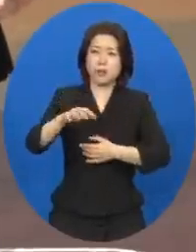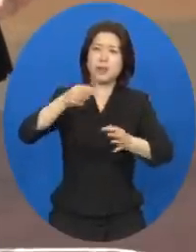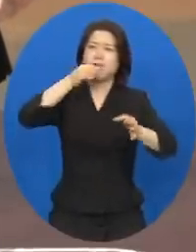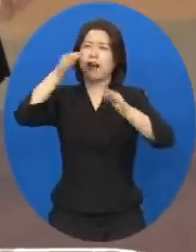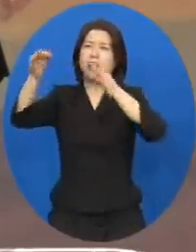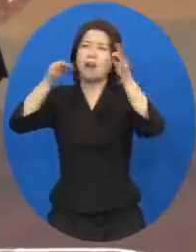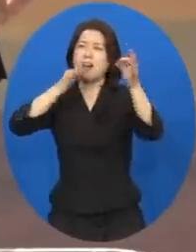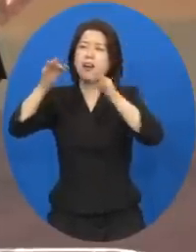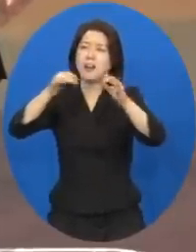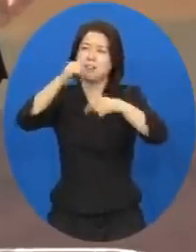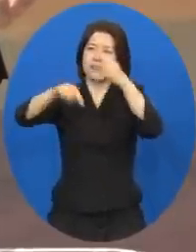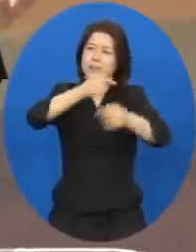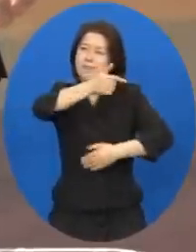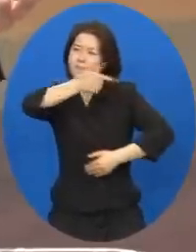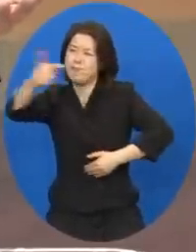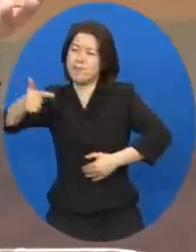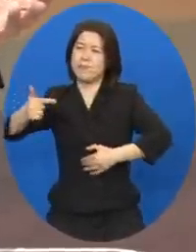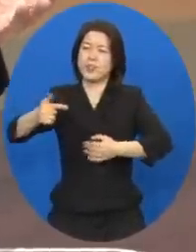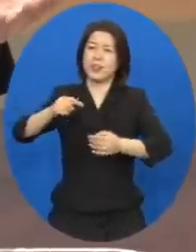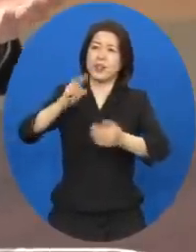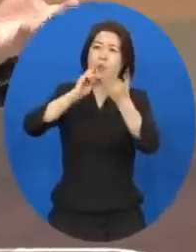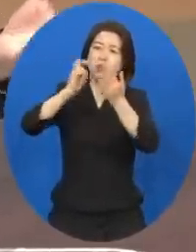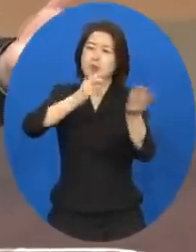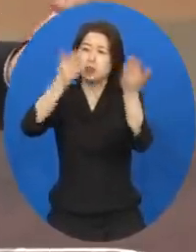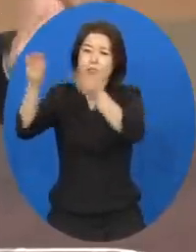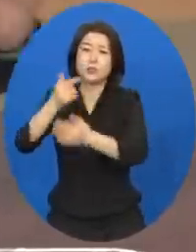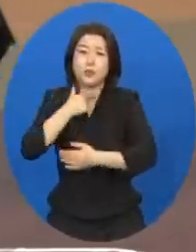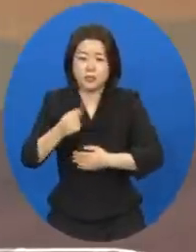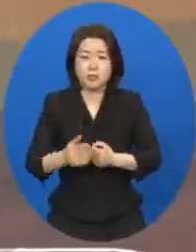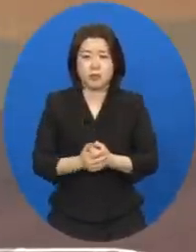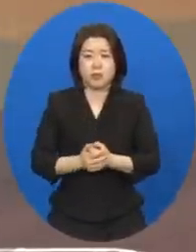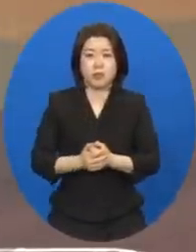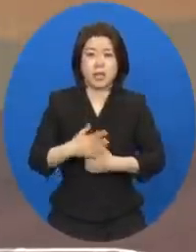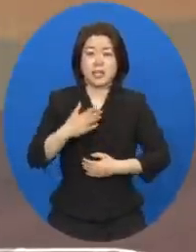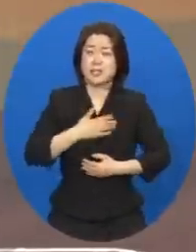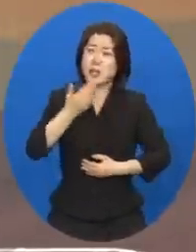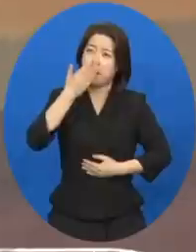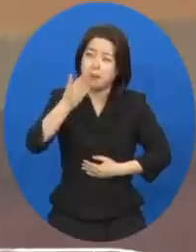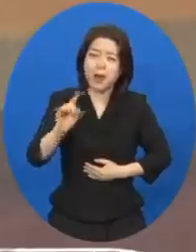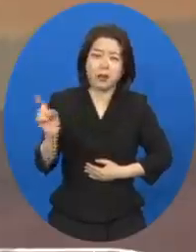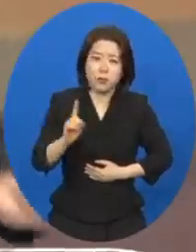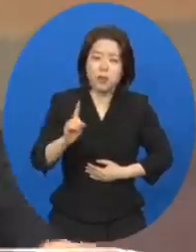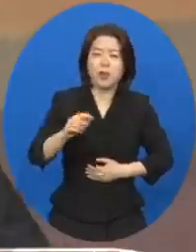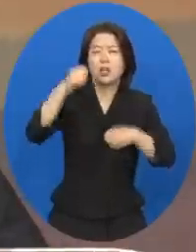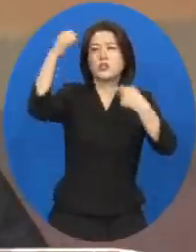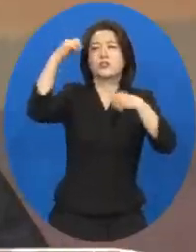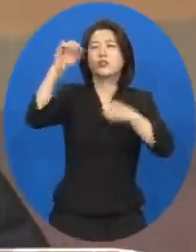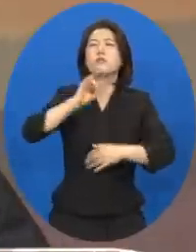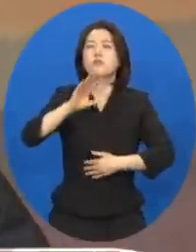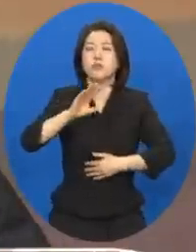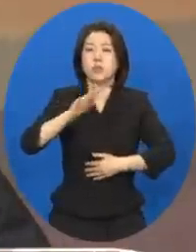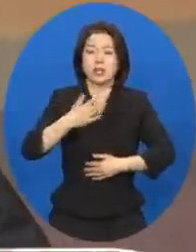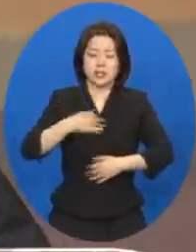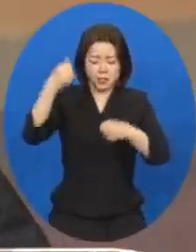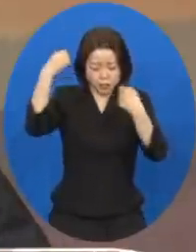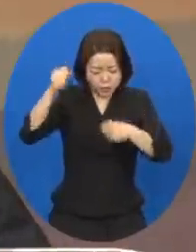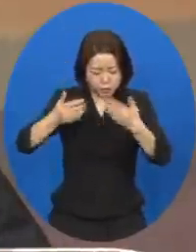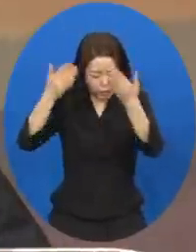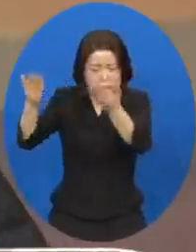노래를 하고 싶습니다. 주님, 저는 그냥 할 수 있는 게 춤밖에 없어요. 저는 춤을 추고 싶어요.